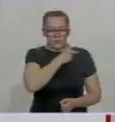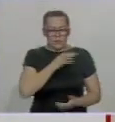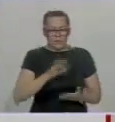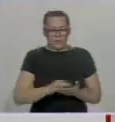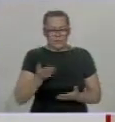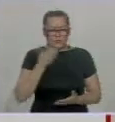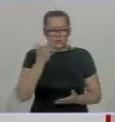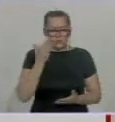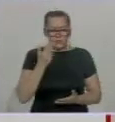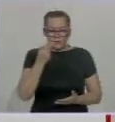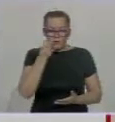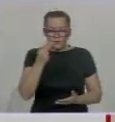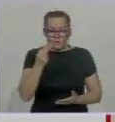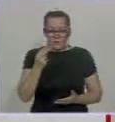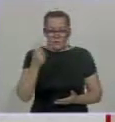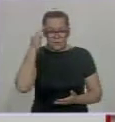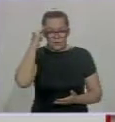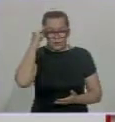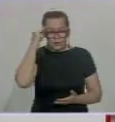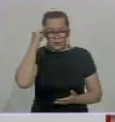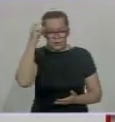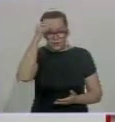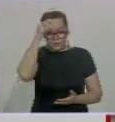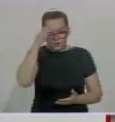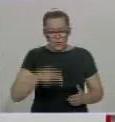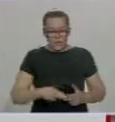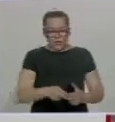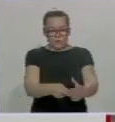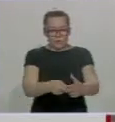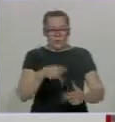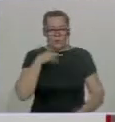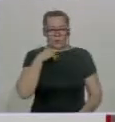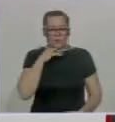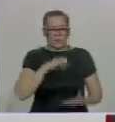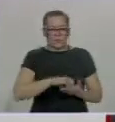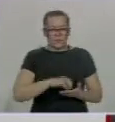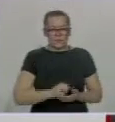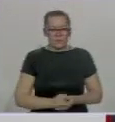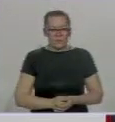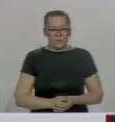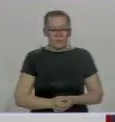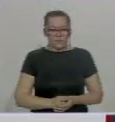a transmis că există soluții din partea guvernului, dar și cu ajutorul administrației locale. Datorită creșterilor